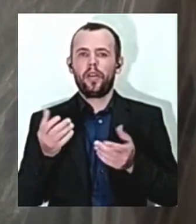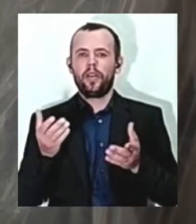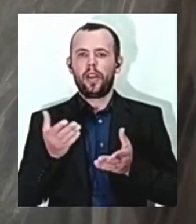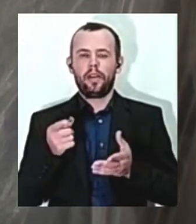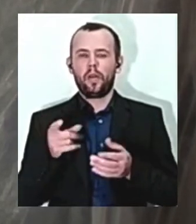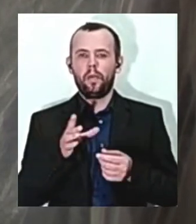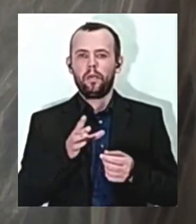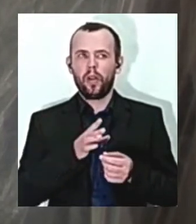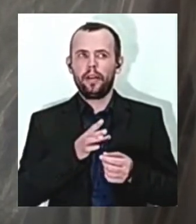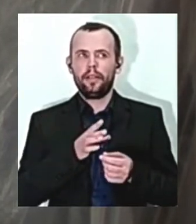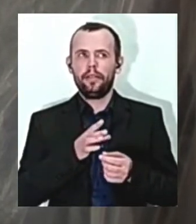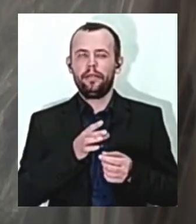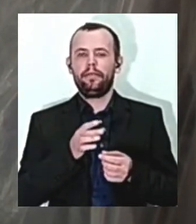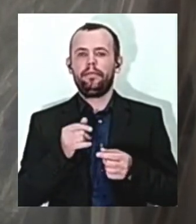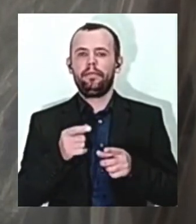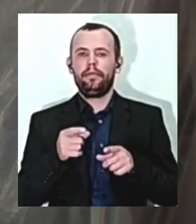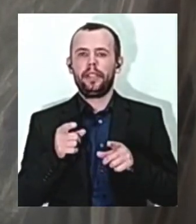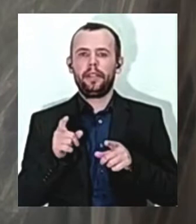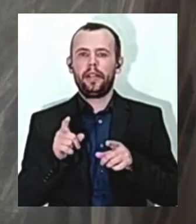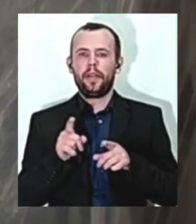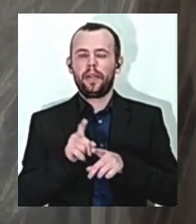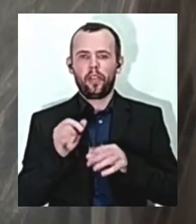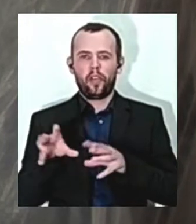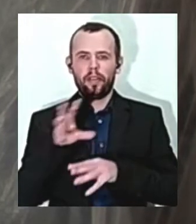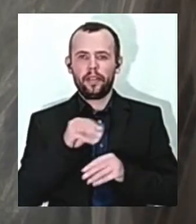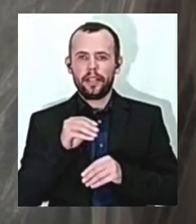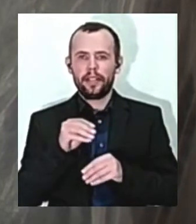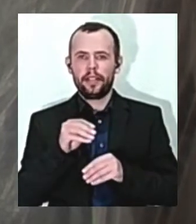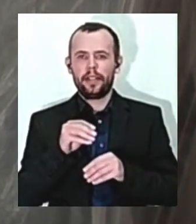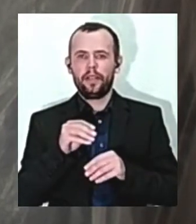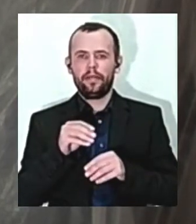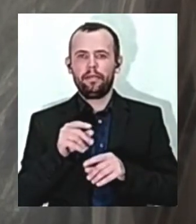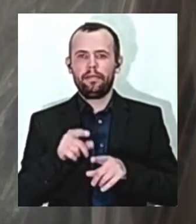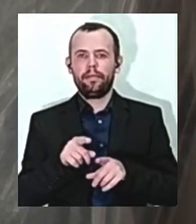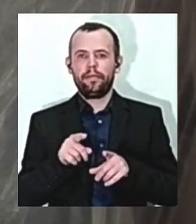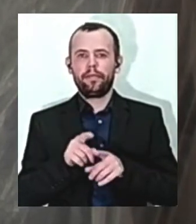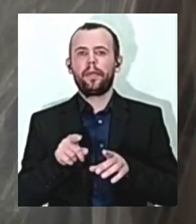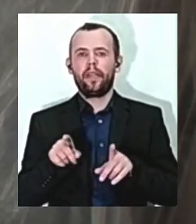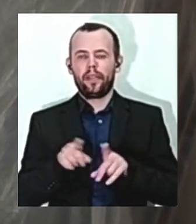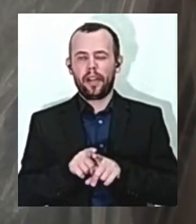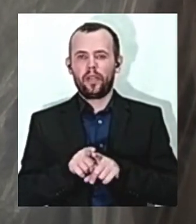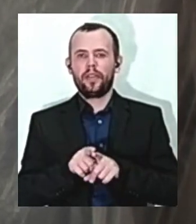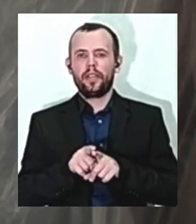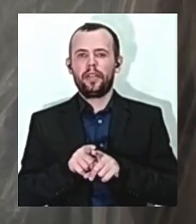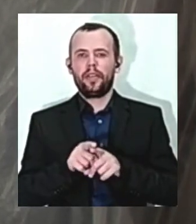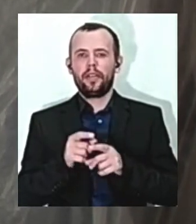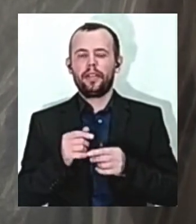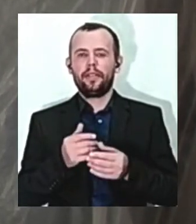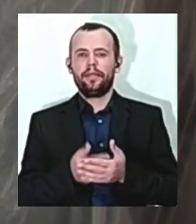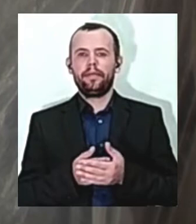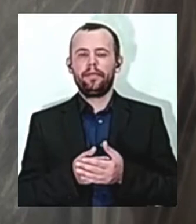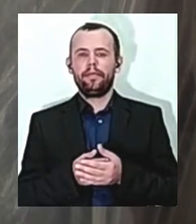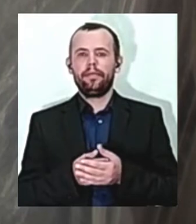Ми маємо завершити всі ремонтні роботи зі стелею, а далі ми вже зможемо її назад